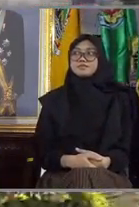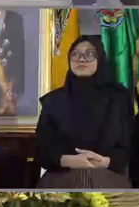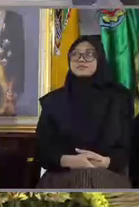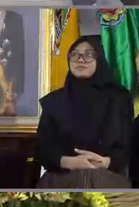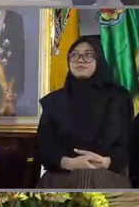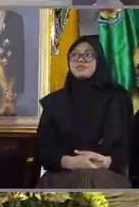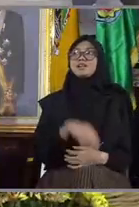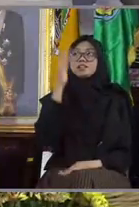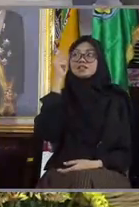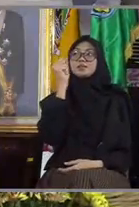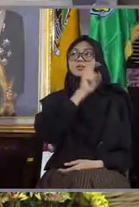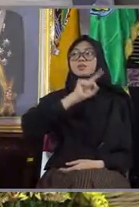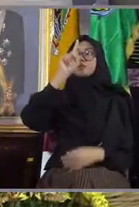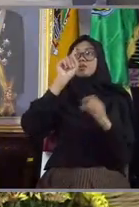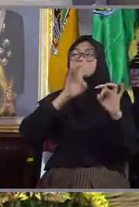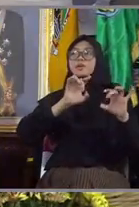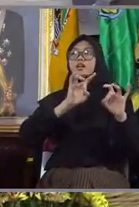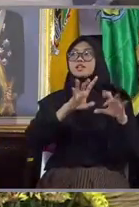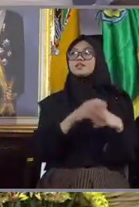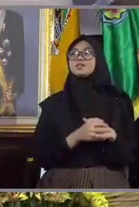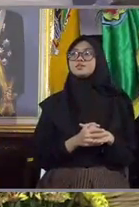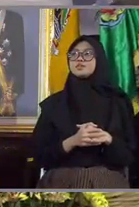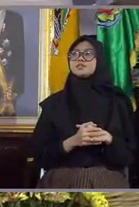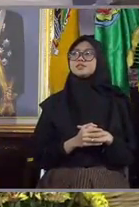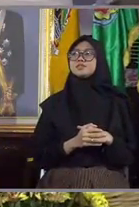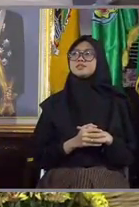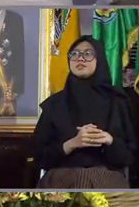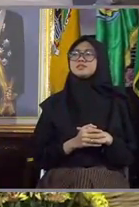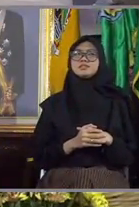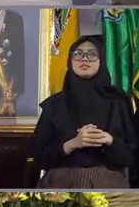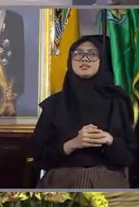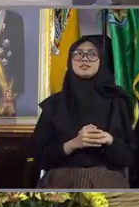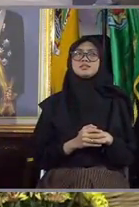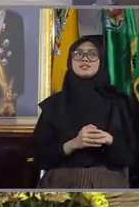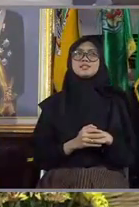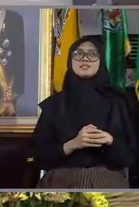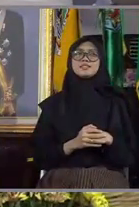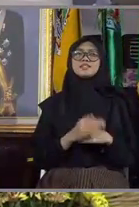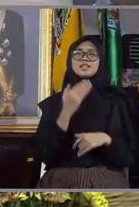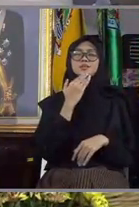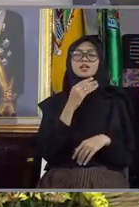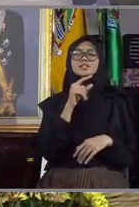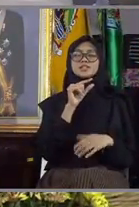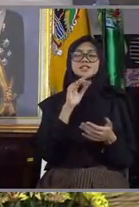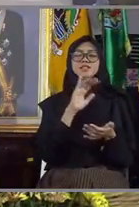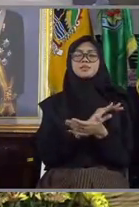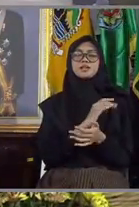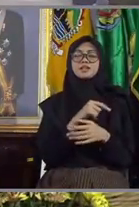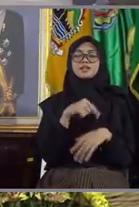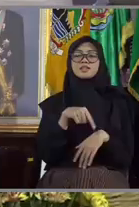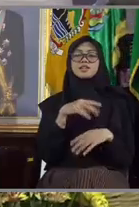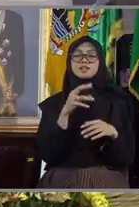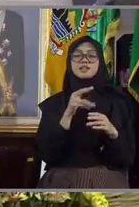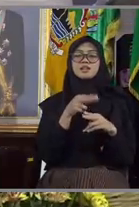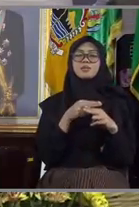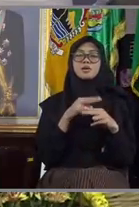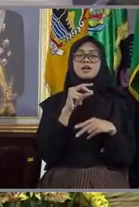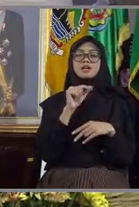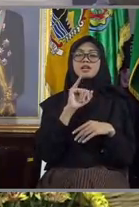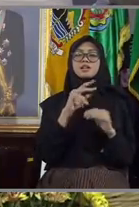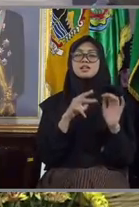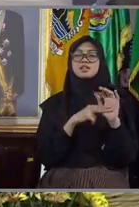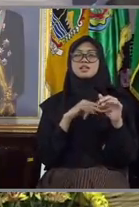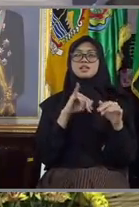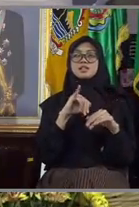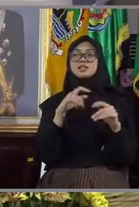Assalamualaikum warahmatullahi wabarakatuh. Salam sejahtera untuk kita semua. Terima kasih buat waktunya. Nama saya Rini Winarni dari